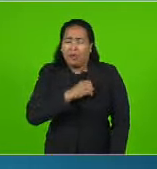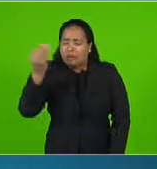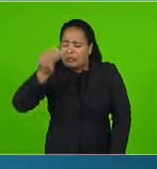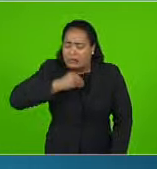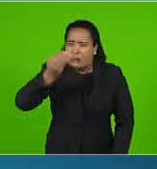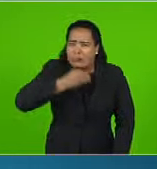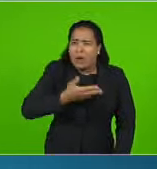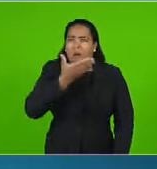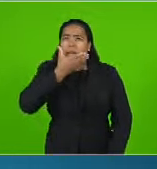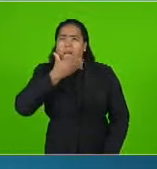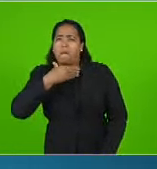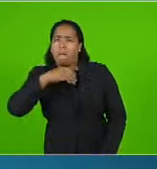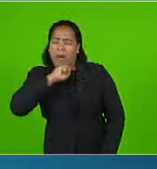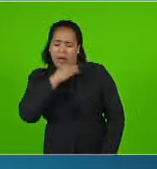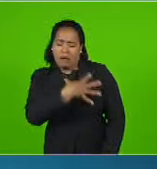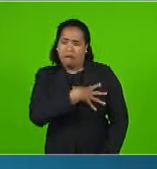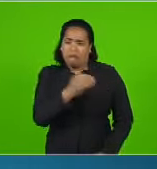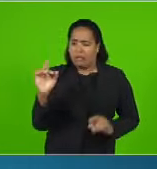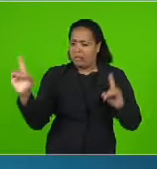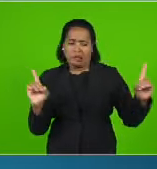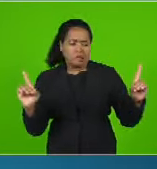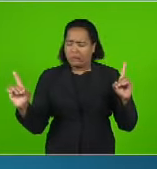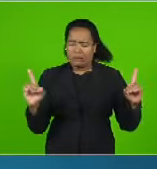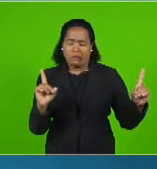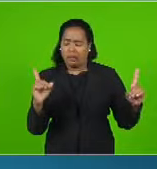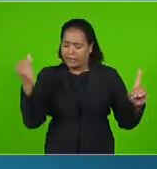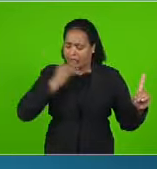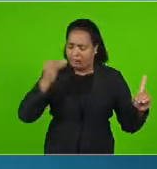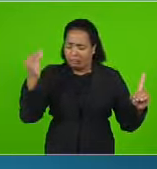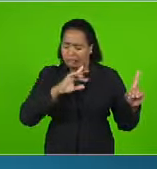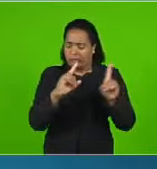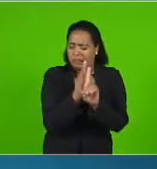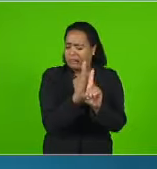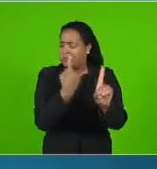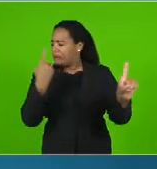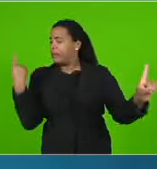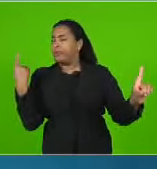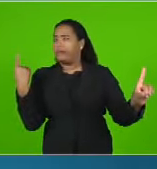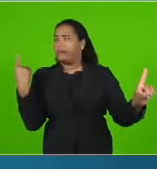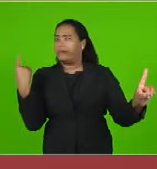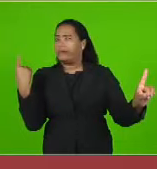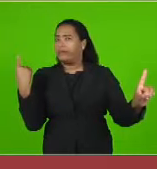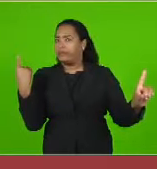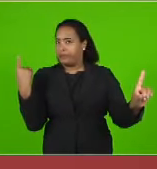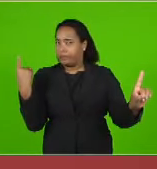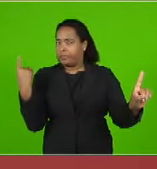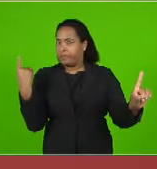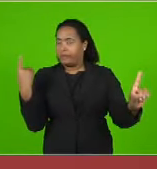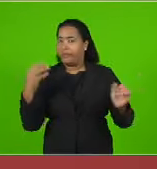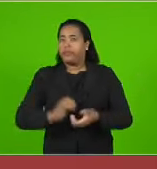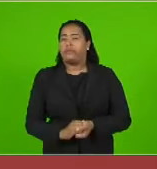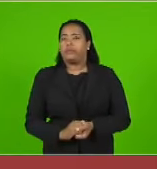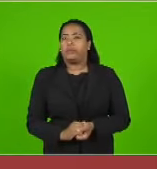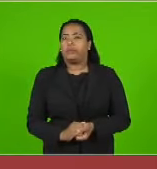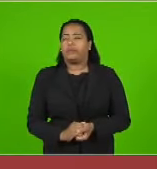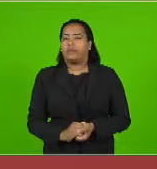И тогда соблазнятся многие, друг друга будут предавать и возненавидят друг друга. Так вот эти вот предательства, да, вот это